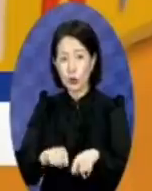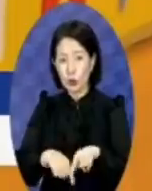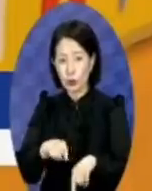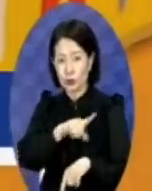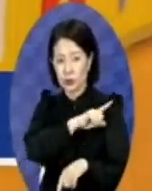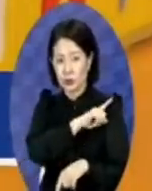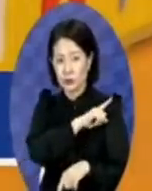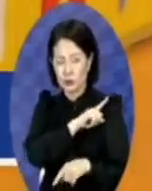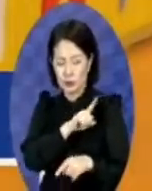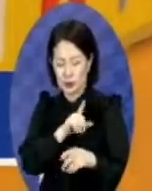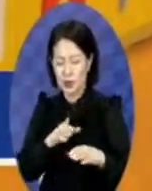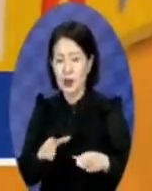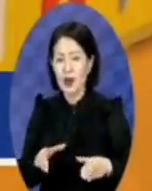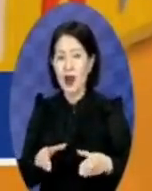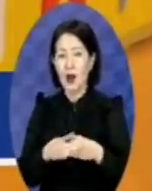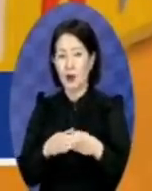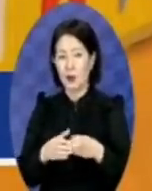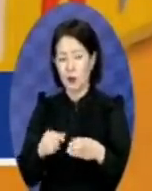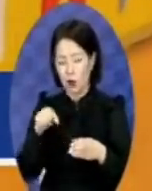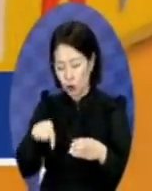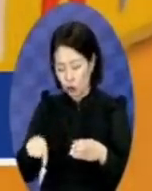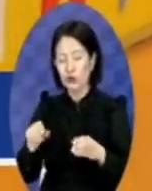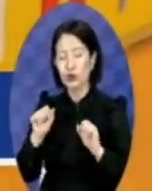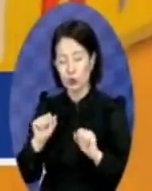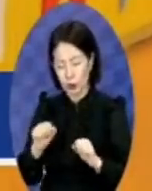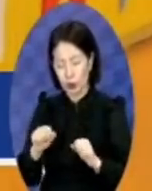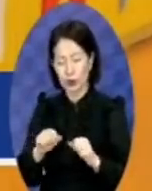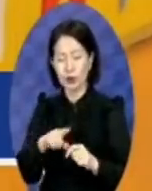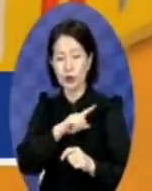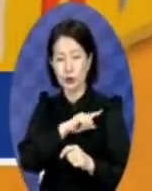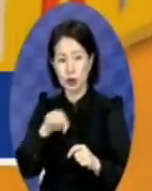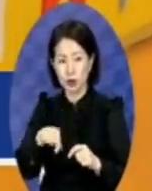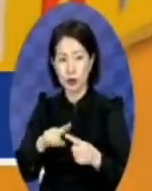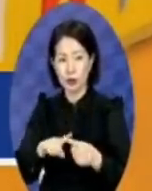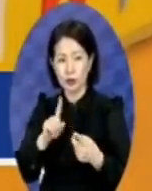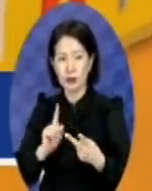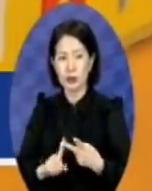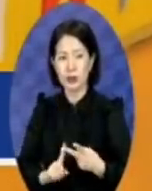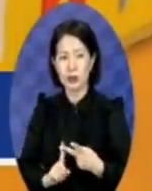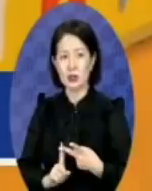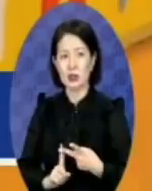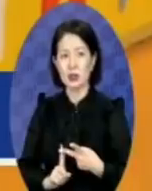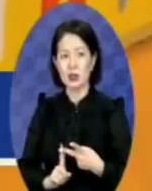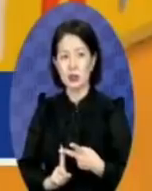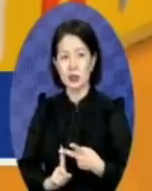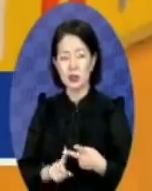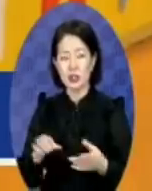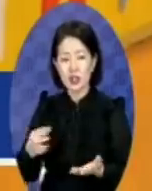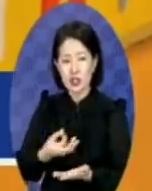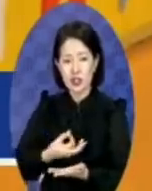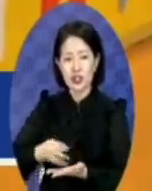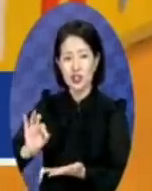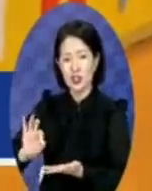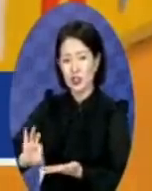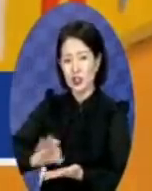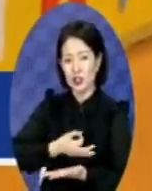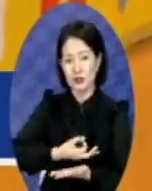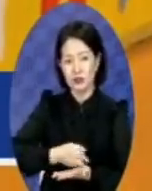шалгуулалт баг тоглолт маань өнөөдөр тоглоно. Тэгээд дээрэс нь ширээний теннис